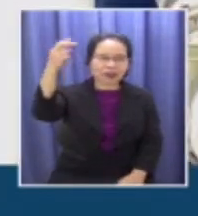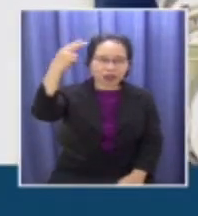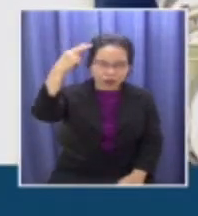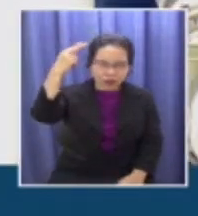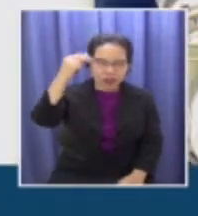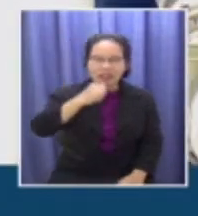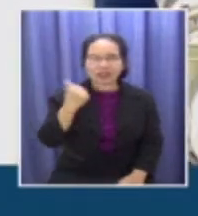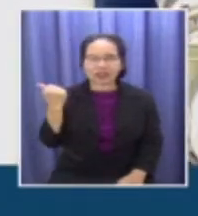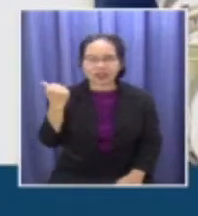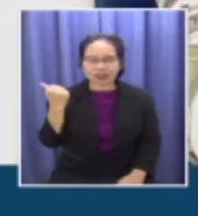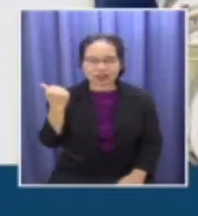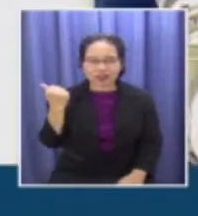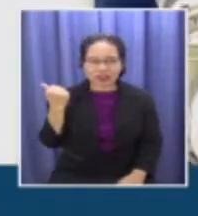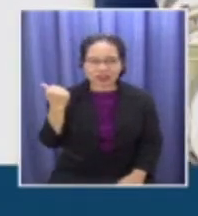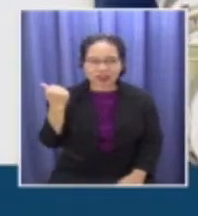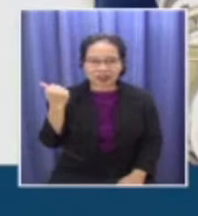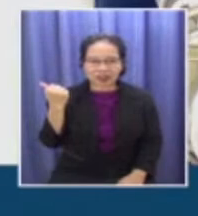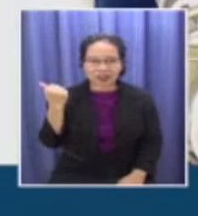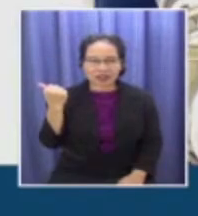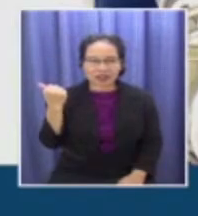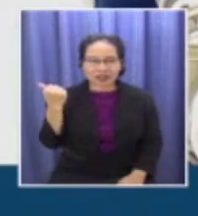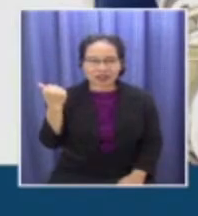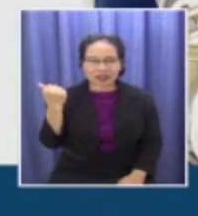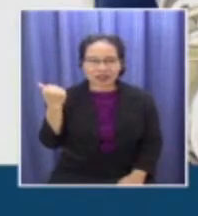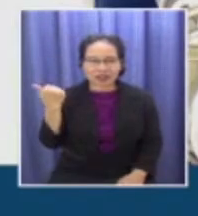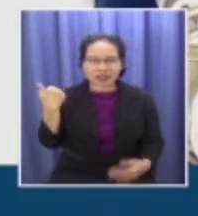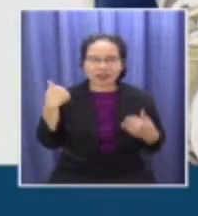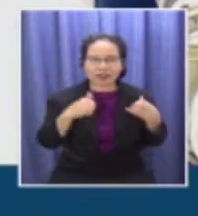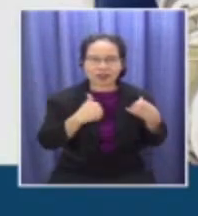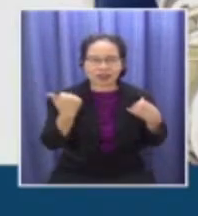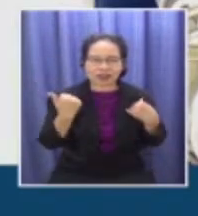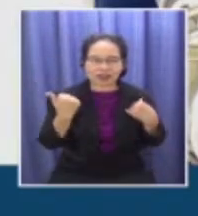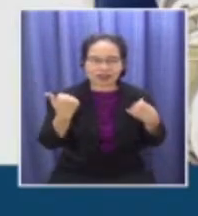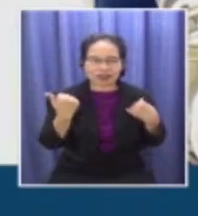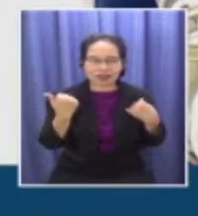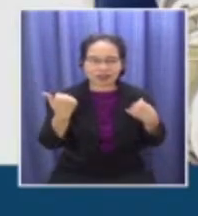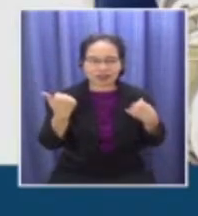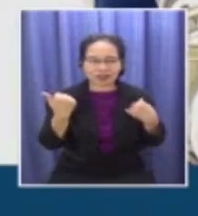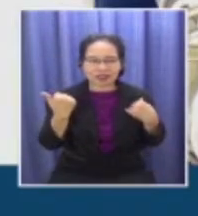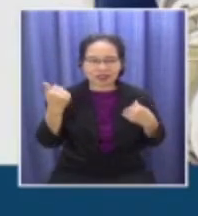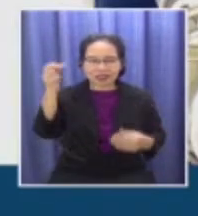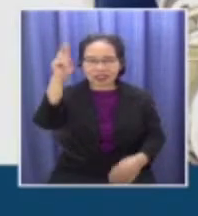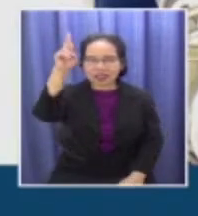keka nyina wɔn gye di wɔn yɛ nnoe kue foforɔ